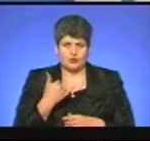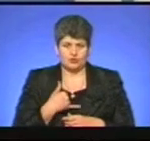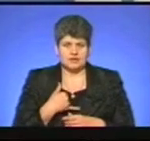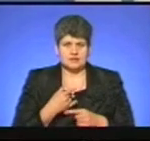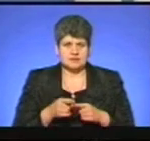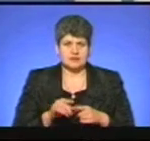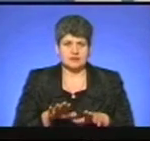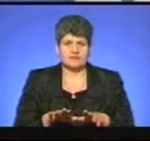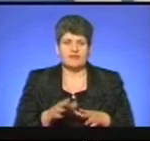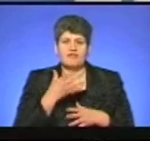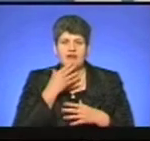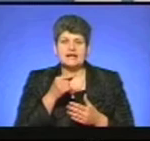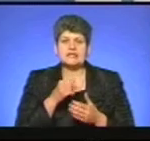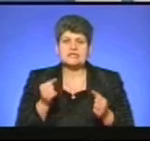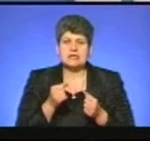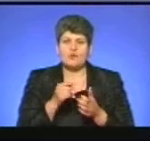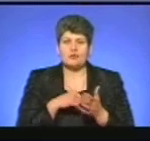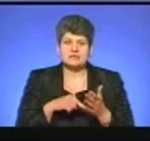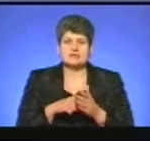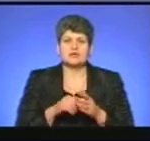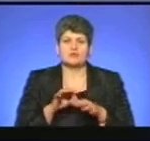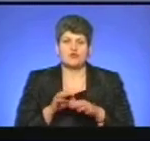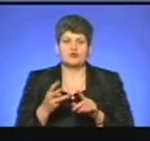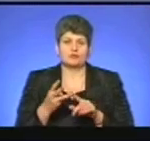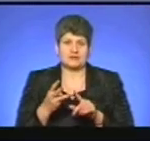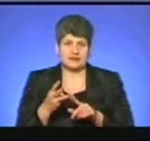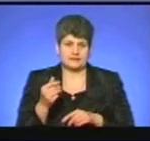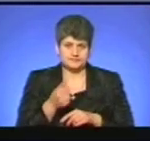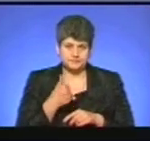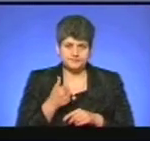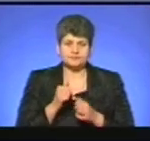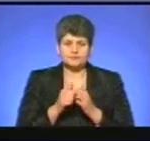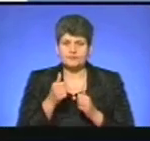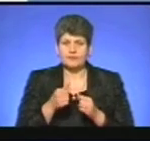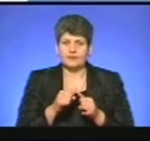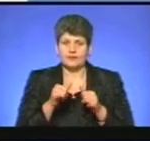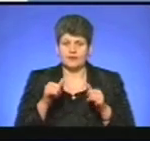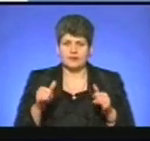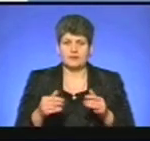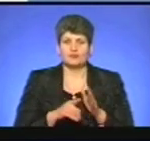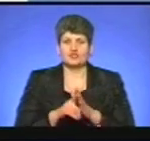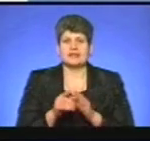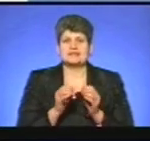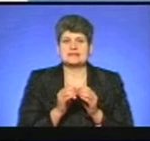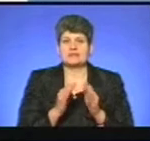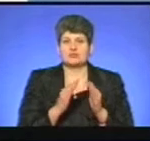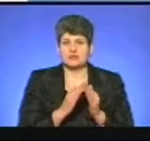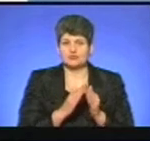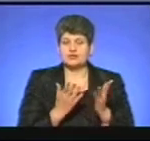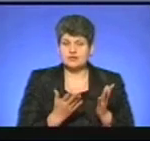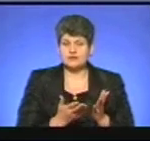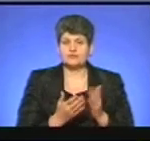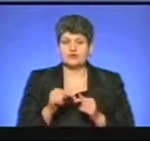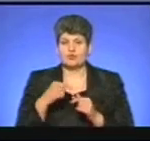ярмарок. Файне зимове містечко ми проводимо втретє. Кожен рік ми ростемо. Ми починали перший рік з 10 будиночків. Цього року в